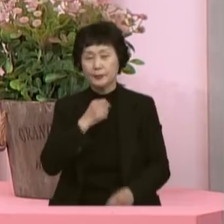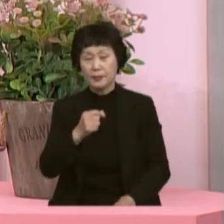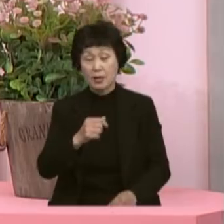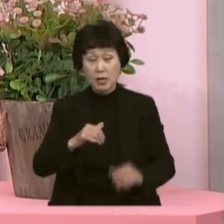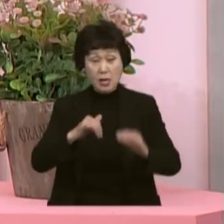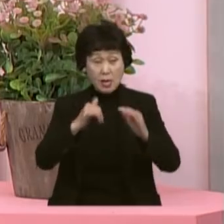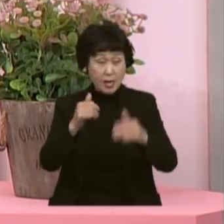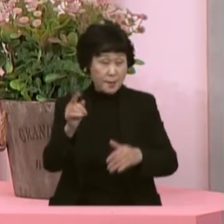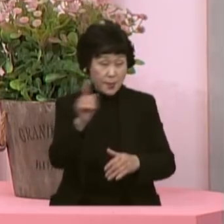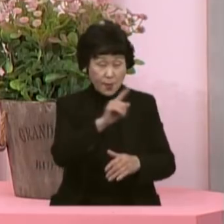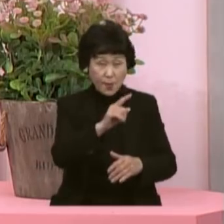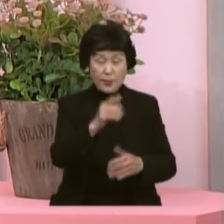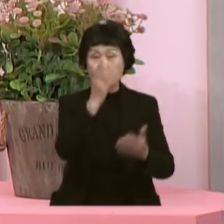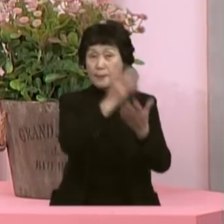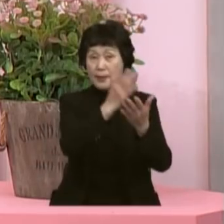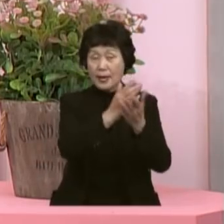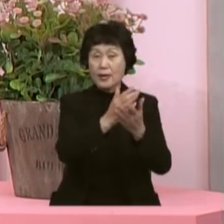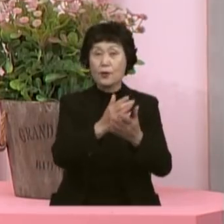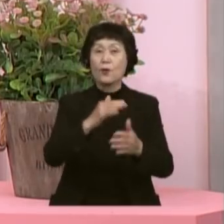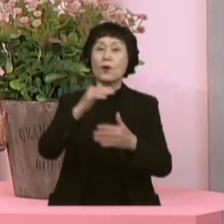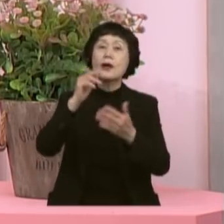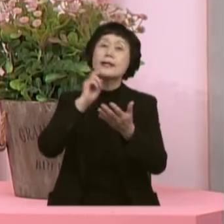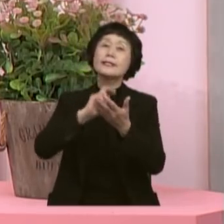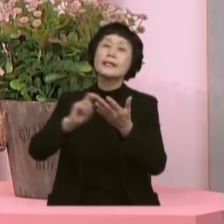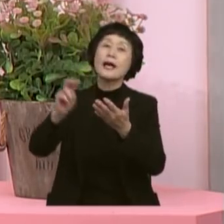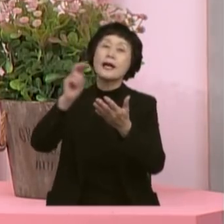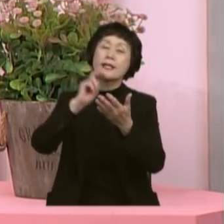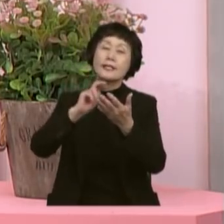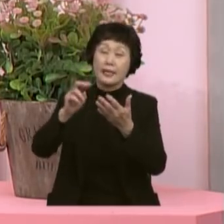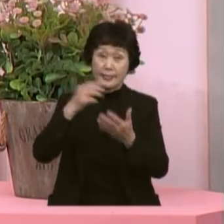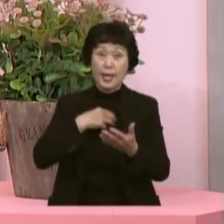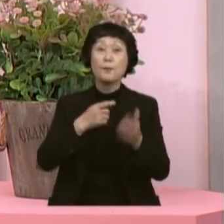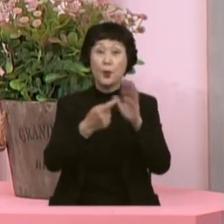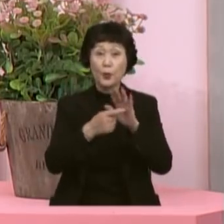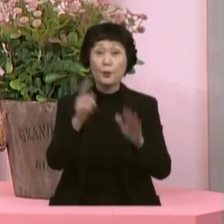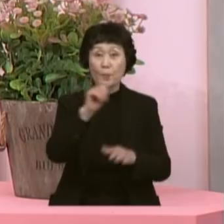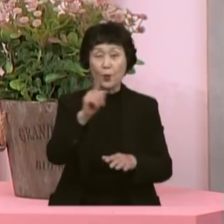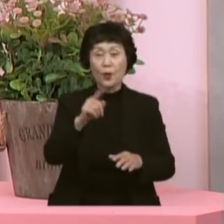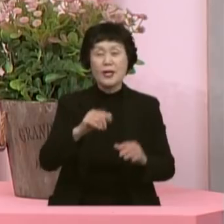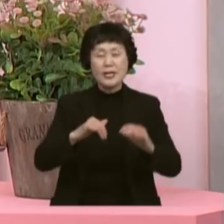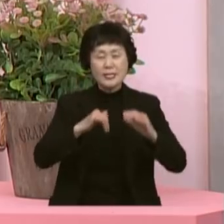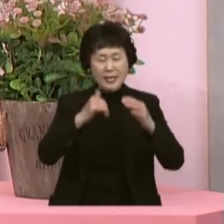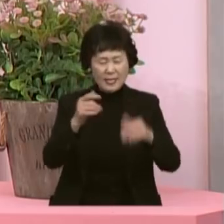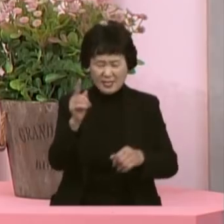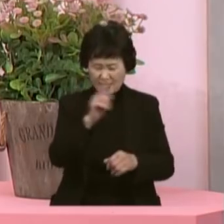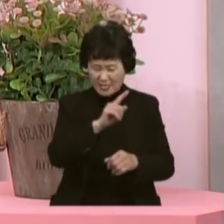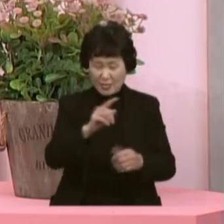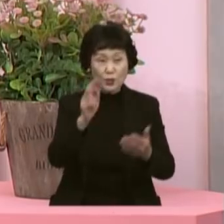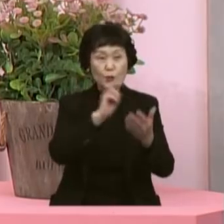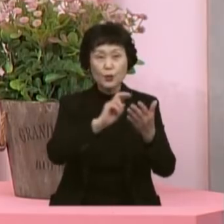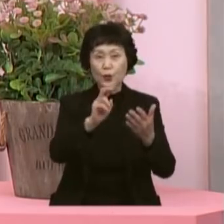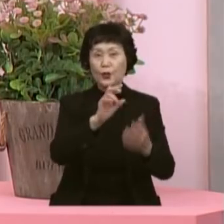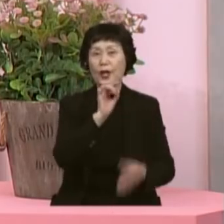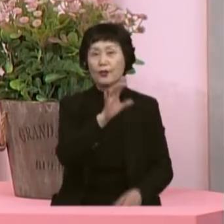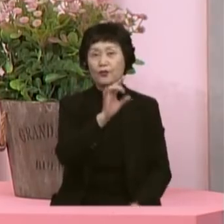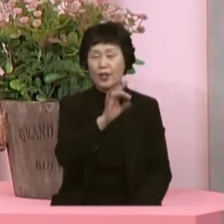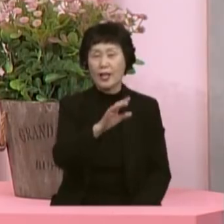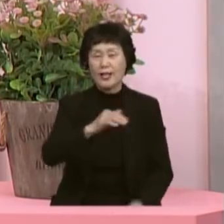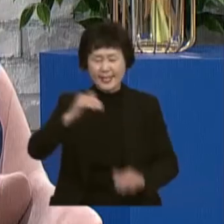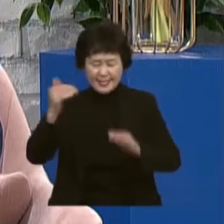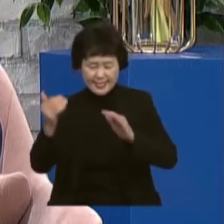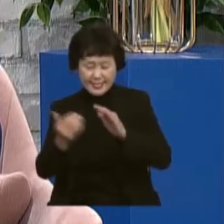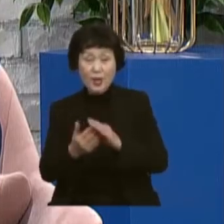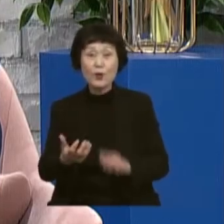세상 어떤 것도 아니고 클래식도 아니고 찬양을 제가 제 표현으로는 그랬어요. 세상에 어떤 것도 잽도 안 되는 최고의